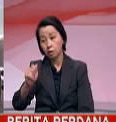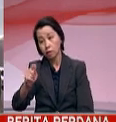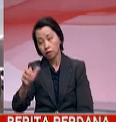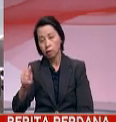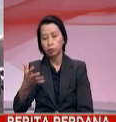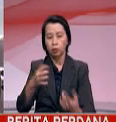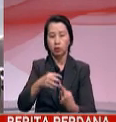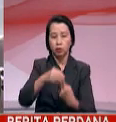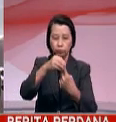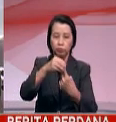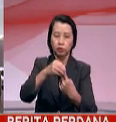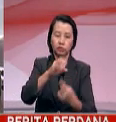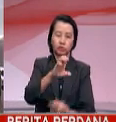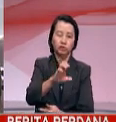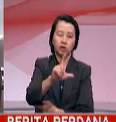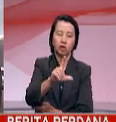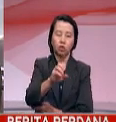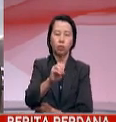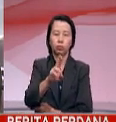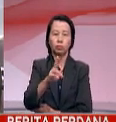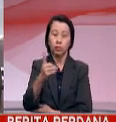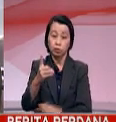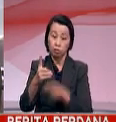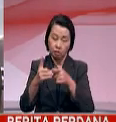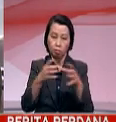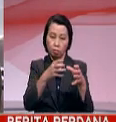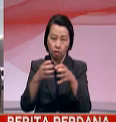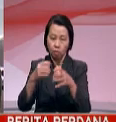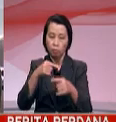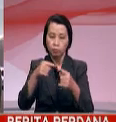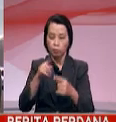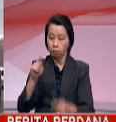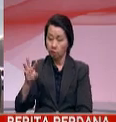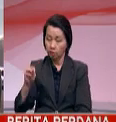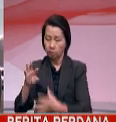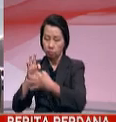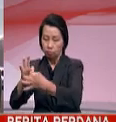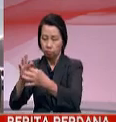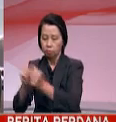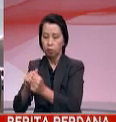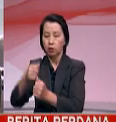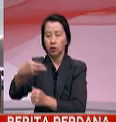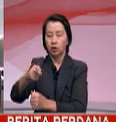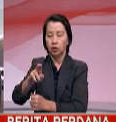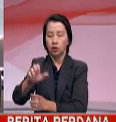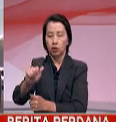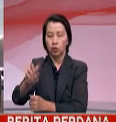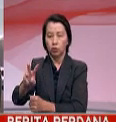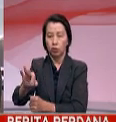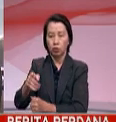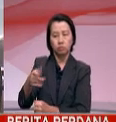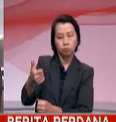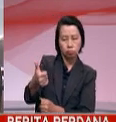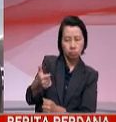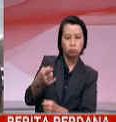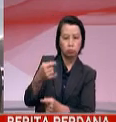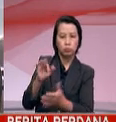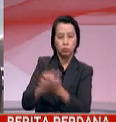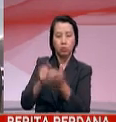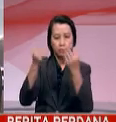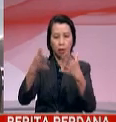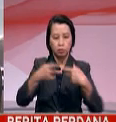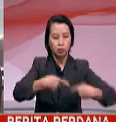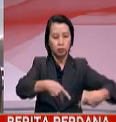tu namanya cloud lah, kan? Dan apabila KTM berusaha dengan Huawei ni, maknanya ini satu perkembangan yang baik, di banyak banyak